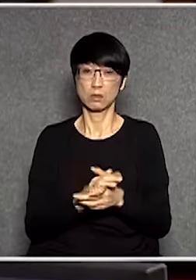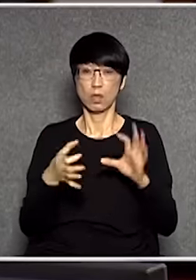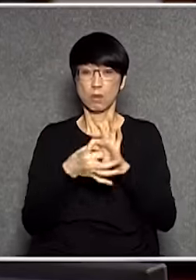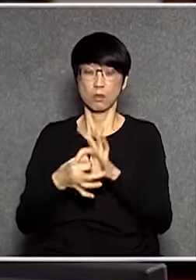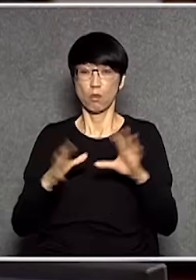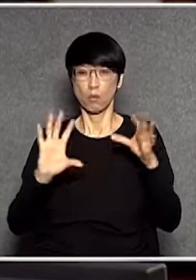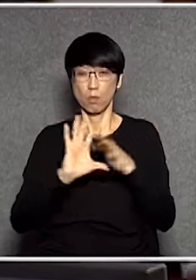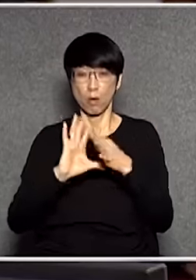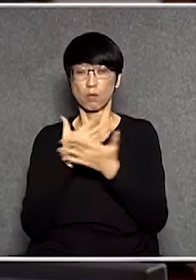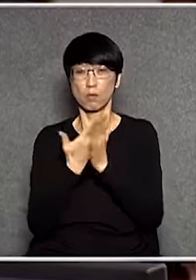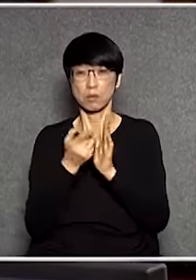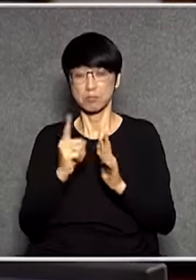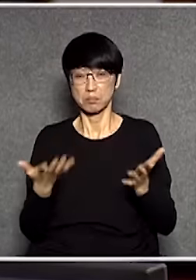錢